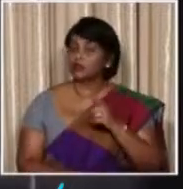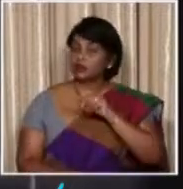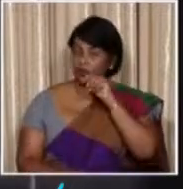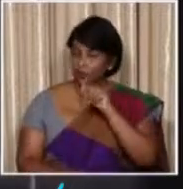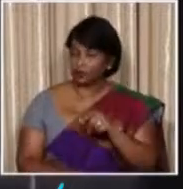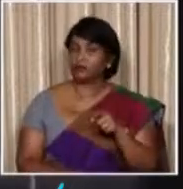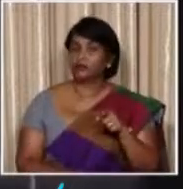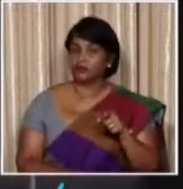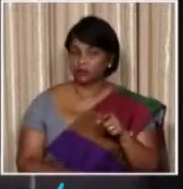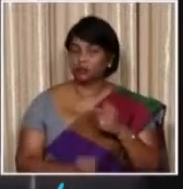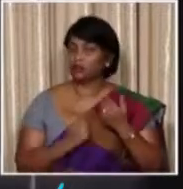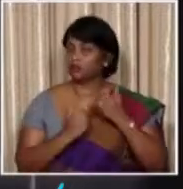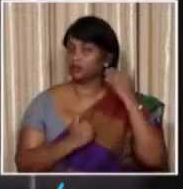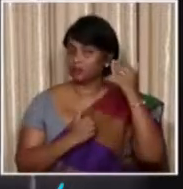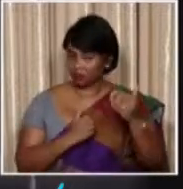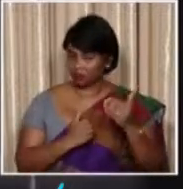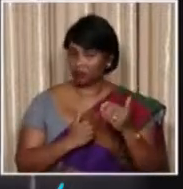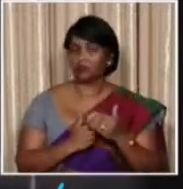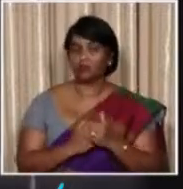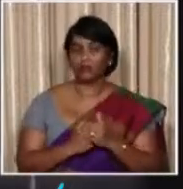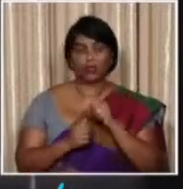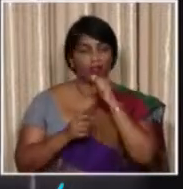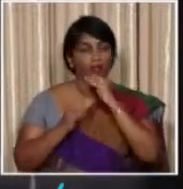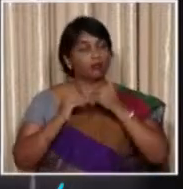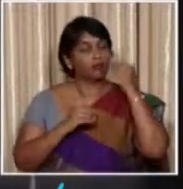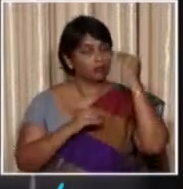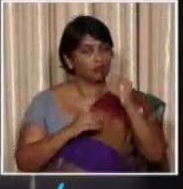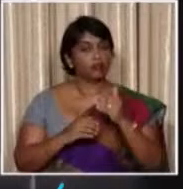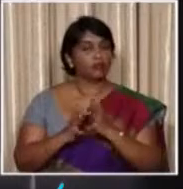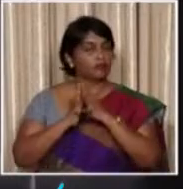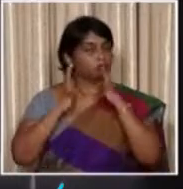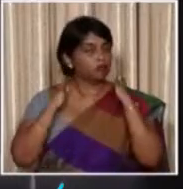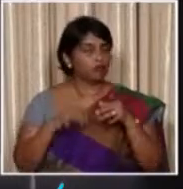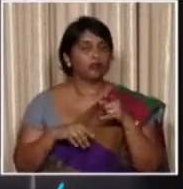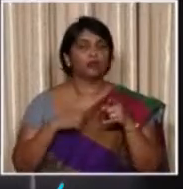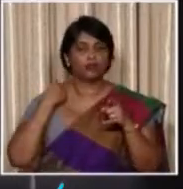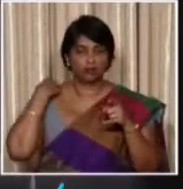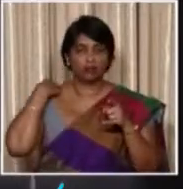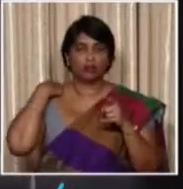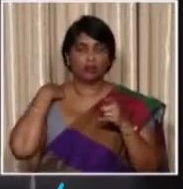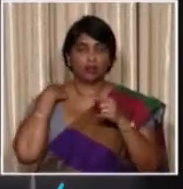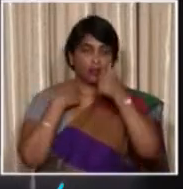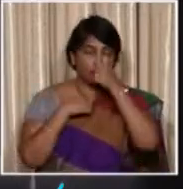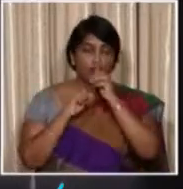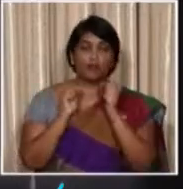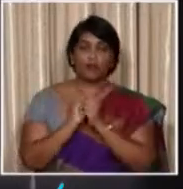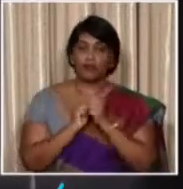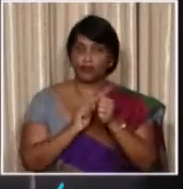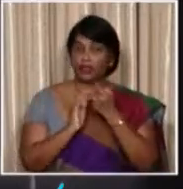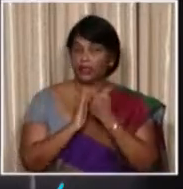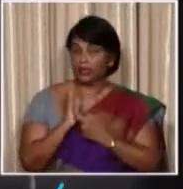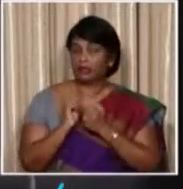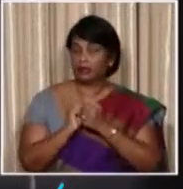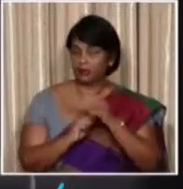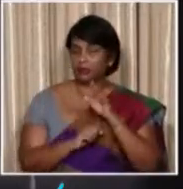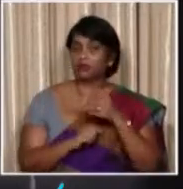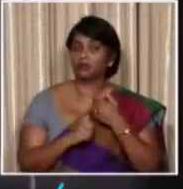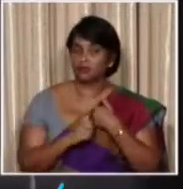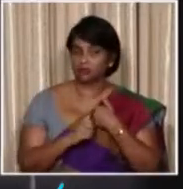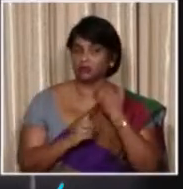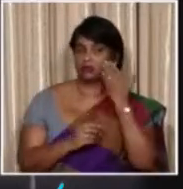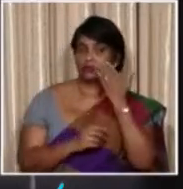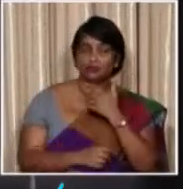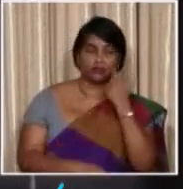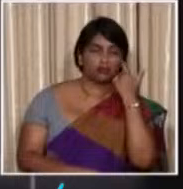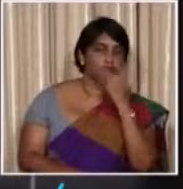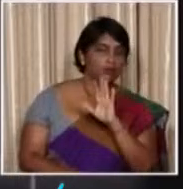aniwaryenma anagathiyedi Yata kali di wisala lesa niti anu kula kriya marga gati utu deval api meva dakta